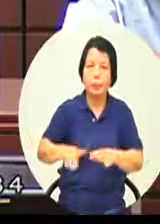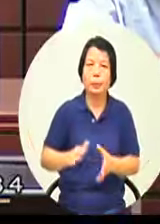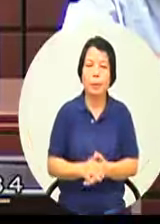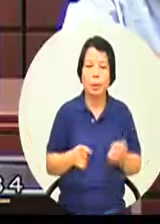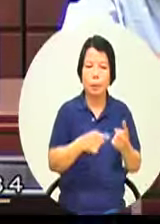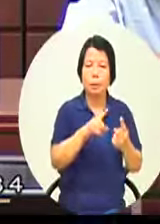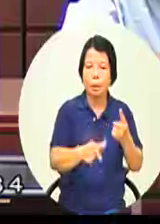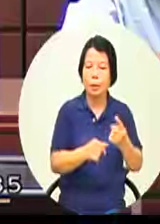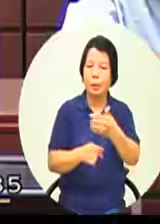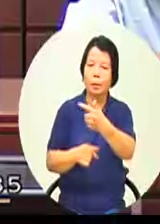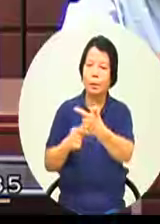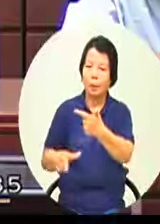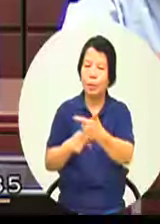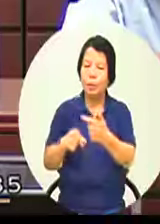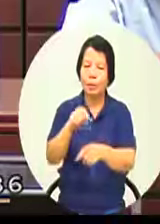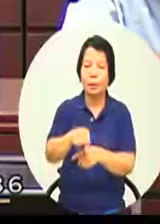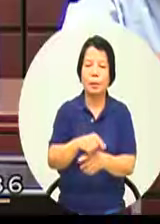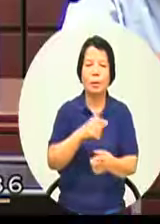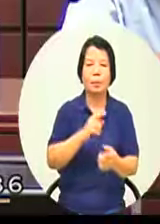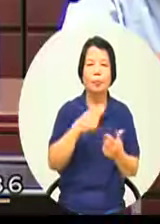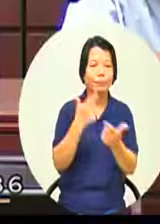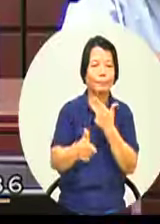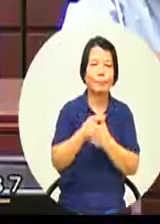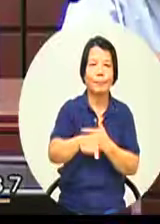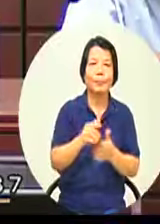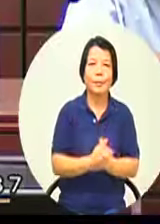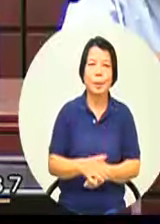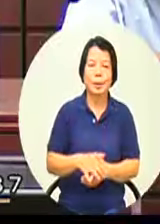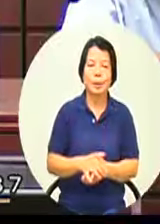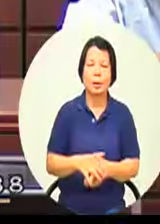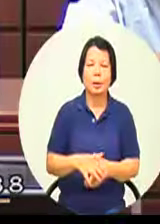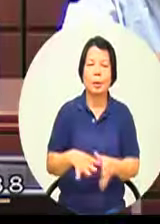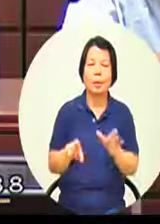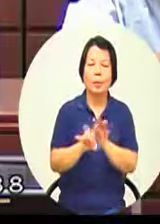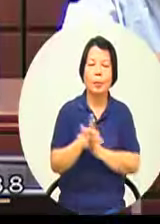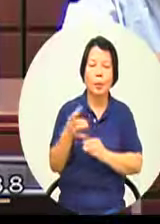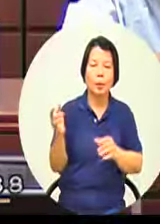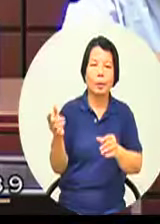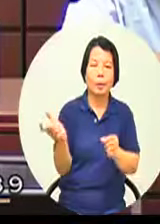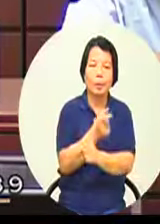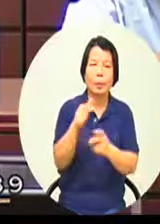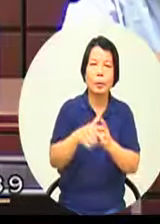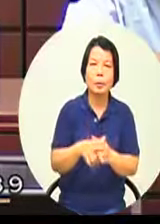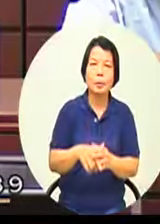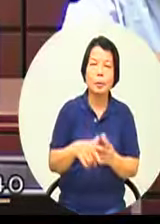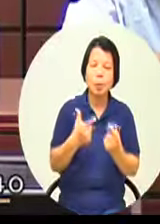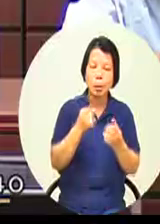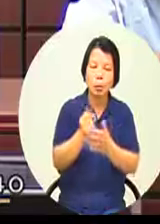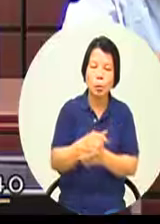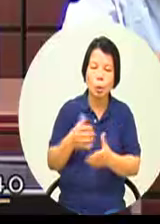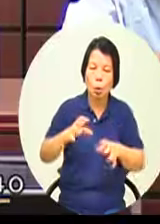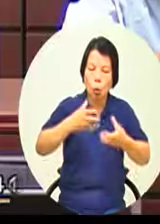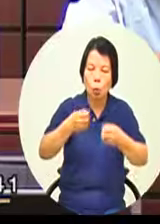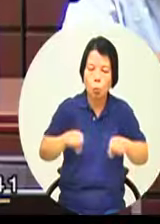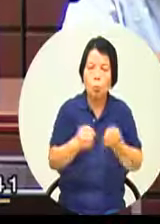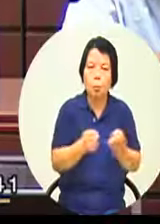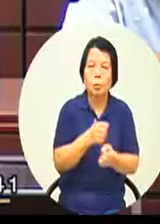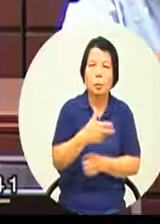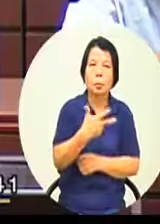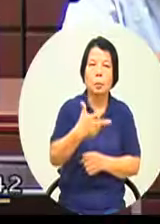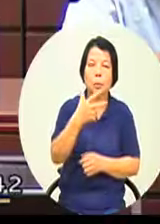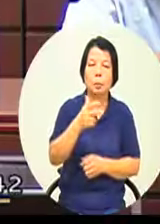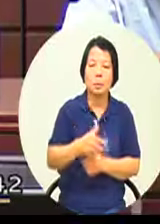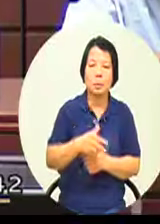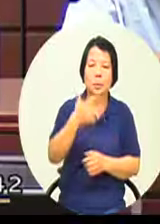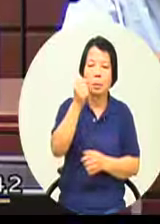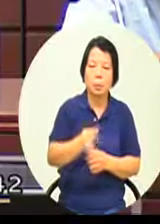意。那么经历两个台风莫兰蒂跟梅基呢，我们总共损失了7.8亿速报的，好速报。那么